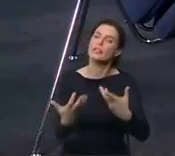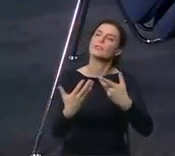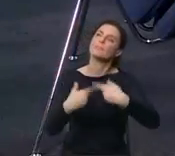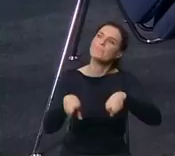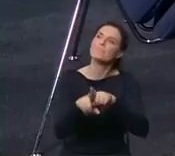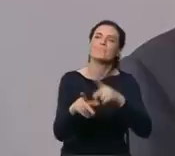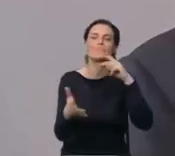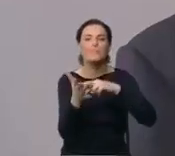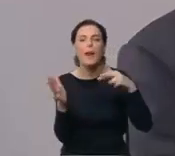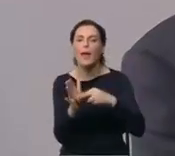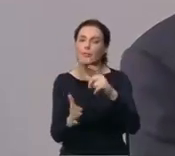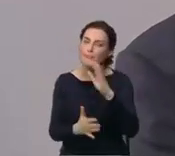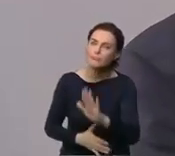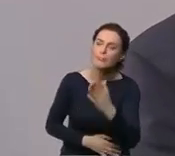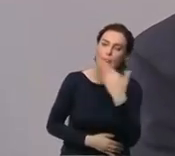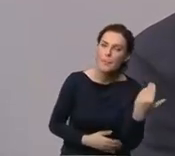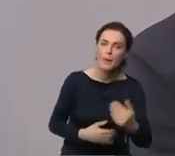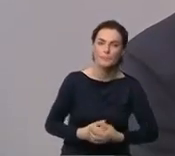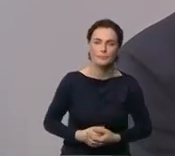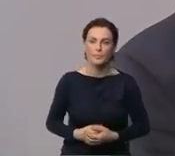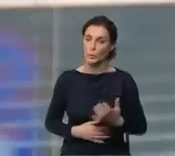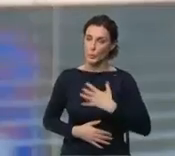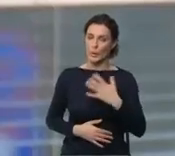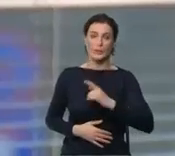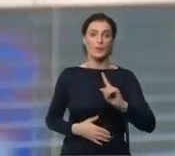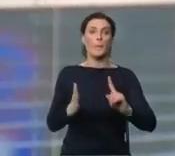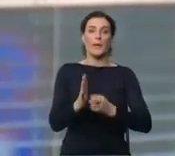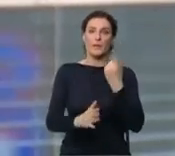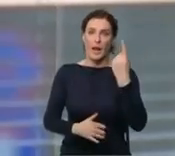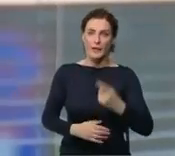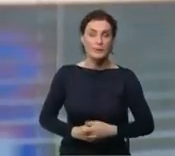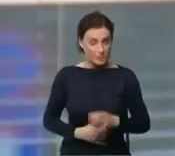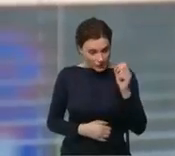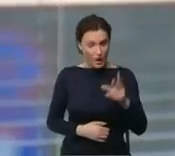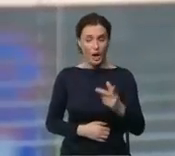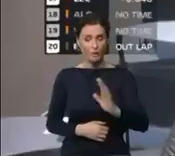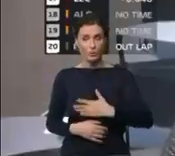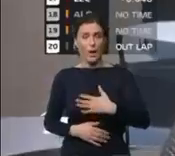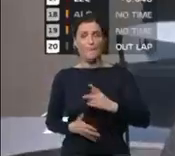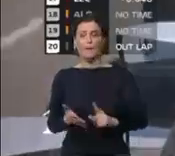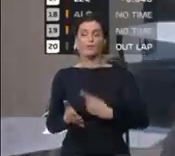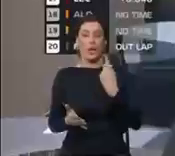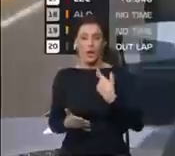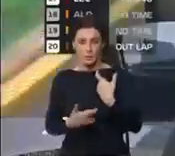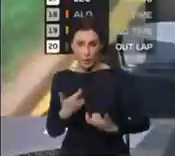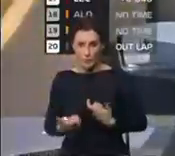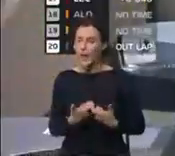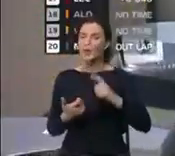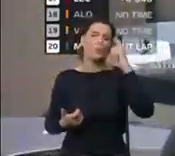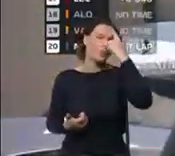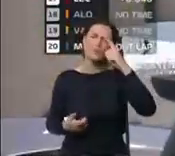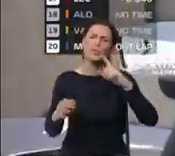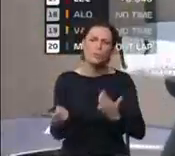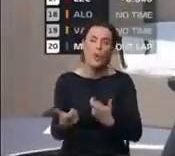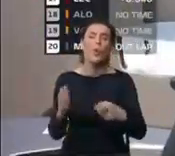Masz jakiś plan? Czujesz się jak debiutant w pewnym stopniu? W pewnym stopniu tak, ale tak jak powiedziałem, dużym plusem według